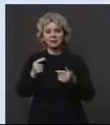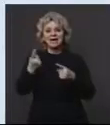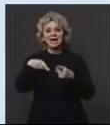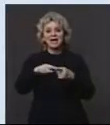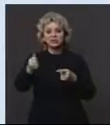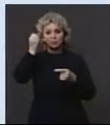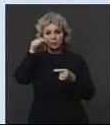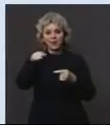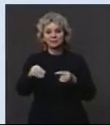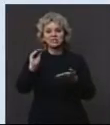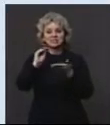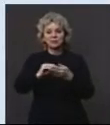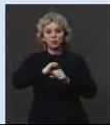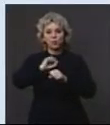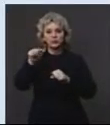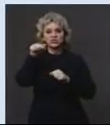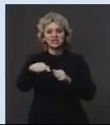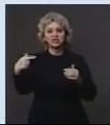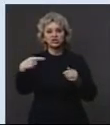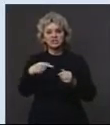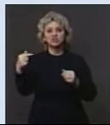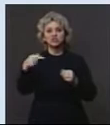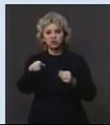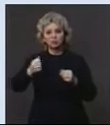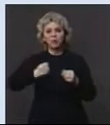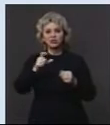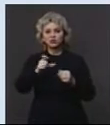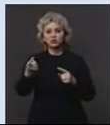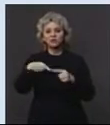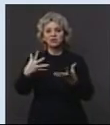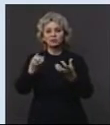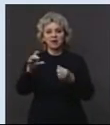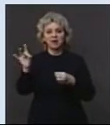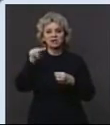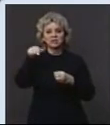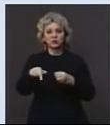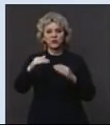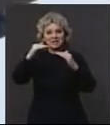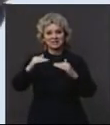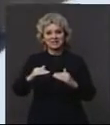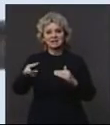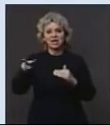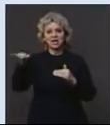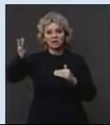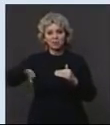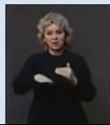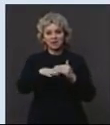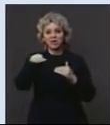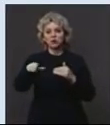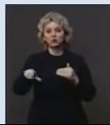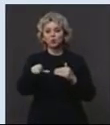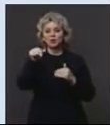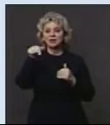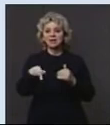Этот памятник – символ подвига тех тысяч и тысяч бойцов, которые брали Ростов с низкого левого пойменного берега